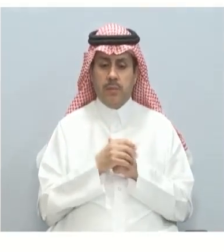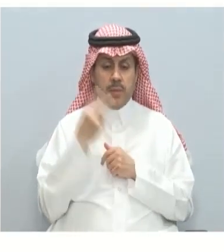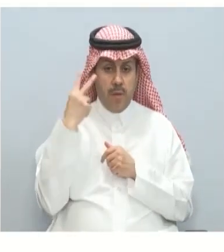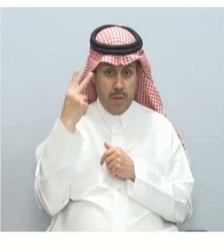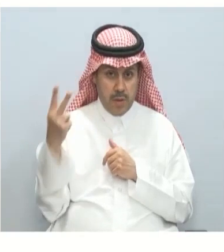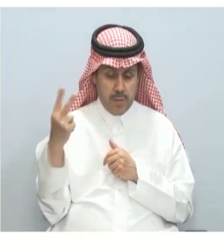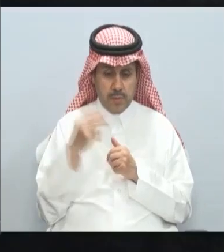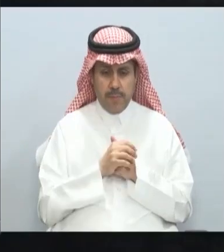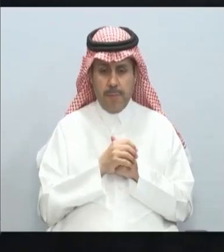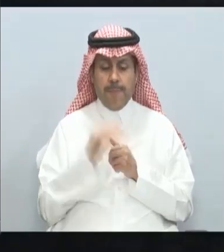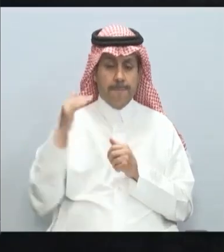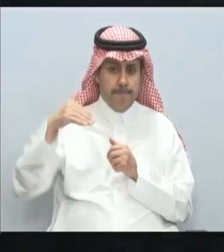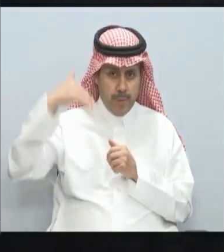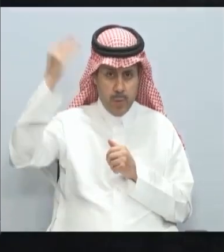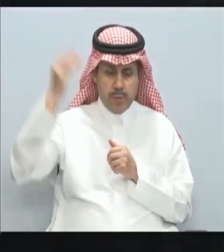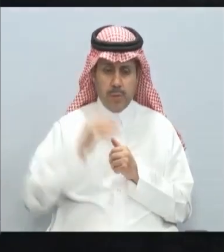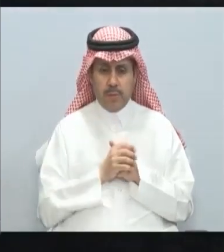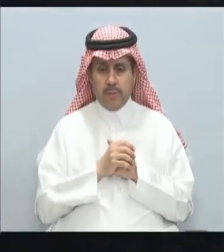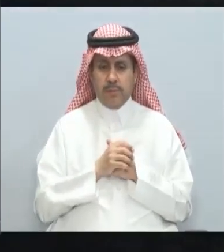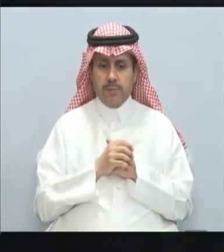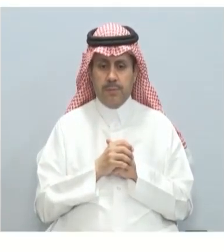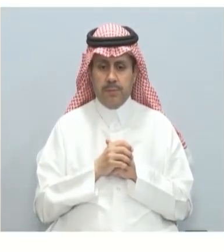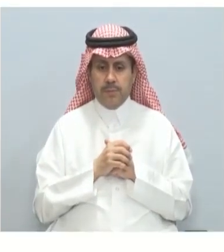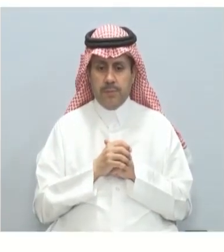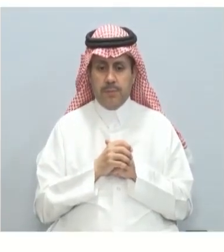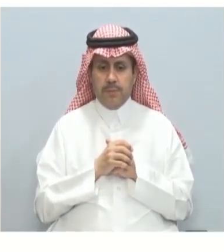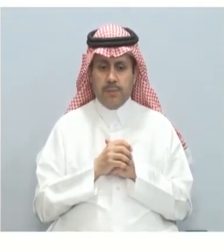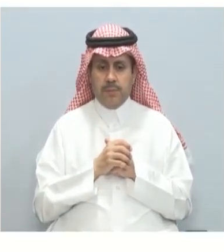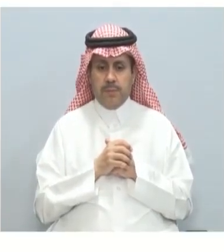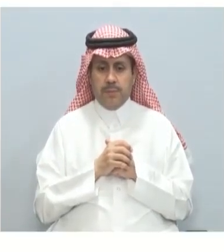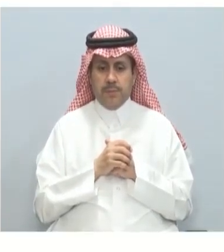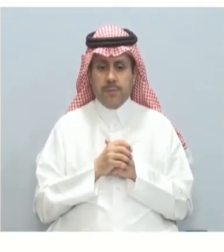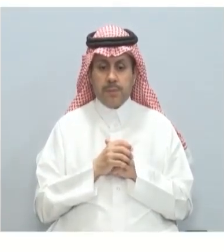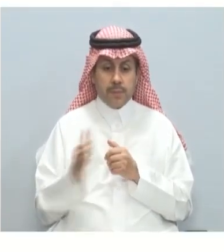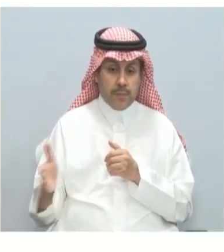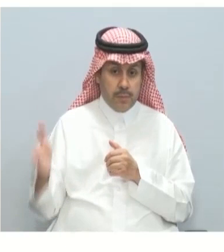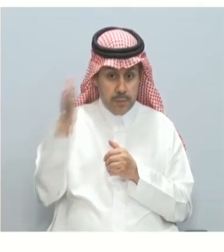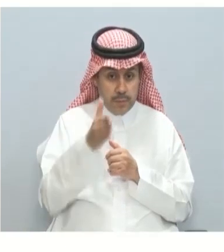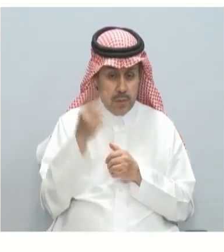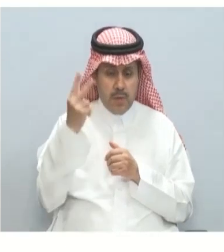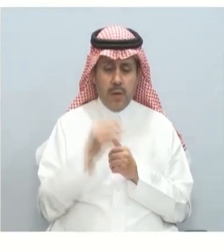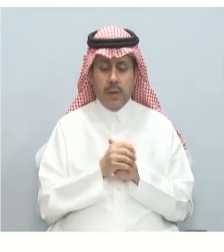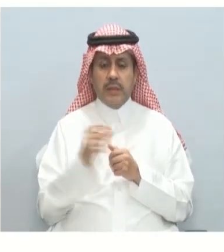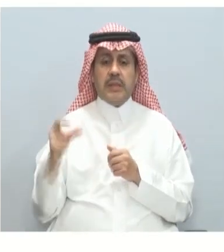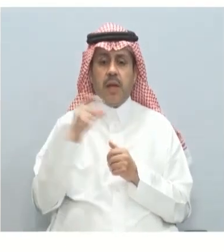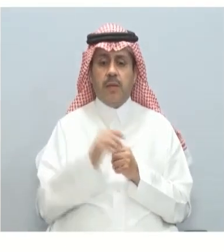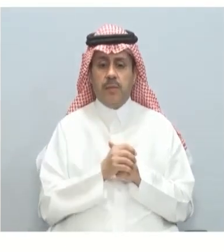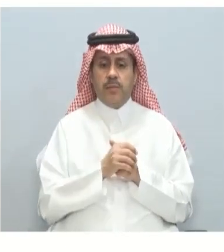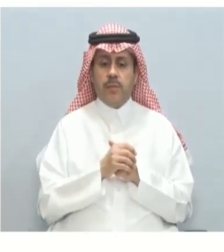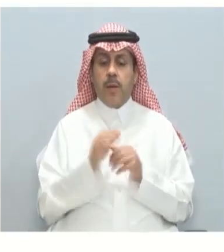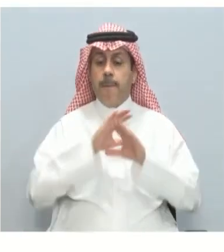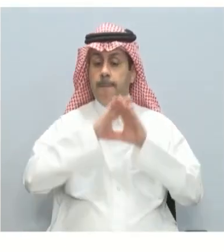2 واكبر هنا في هذه الداله طيب لما نعوض عن 2 هنا في الداله ماذا نلاحظ في